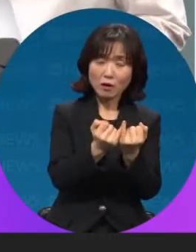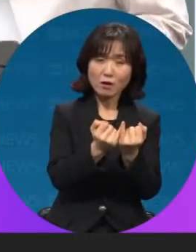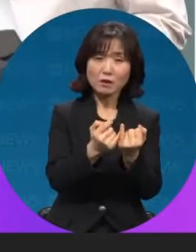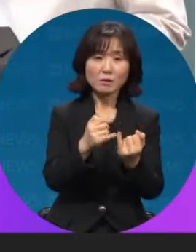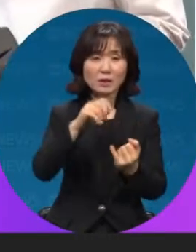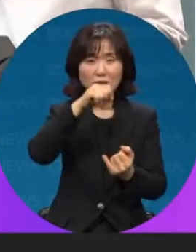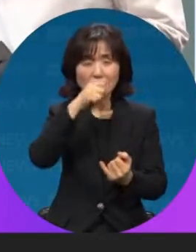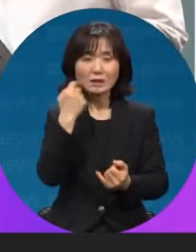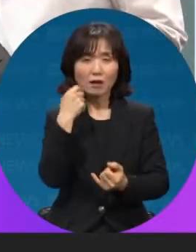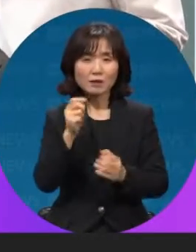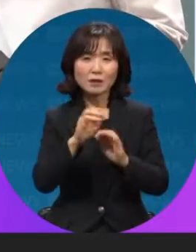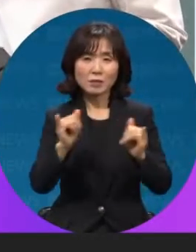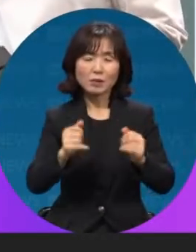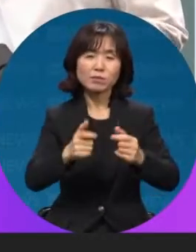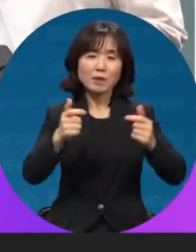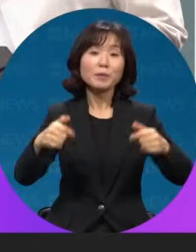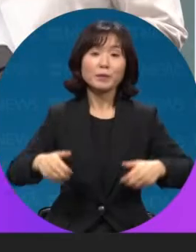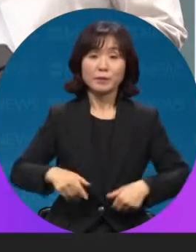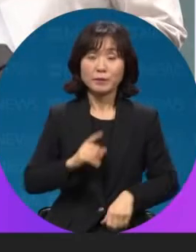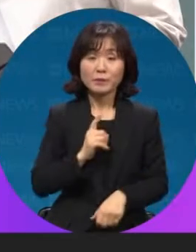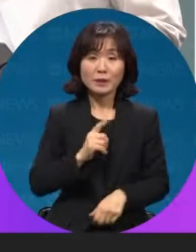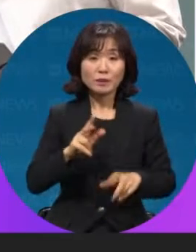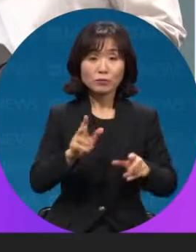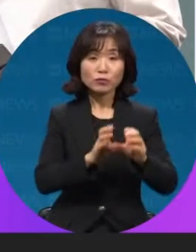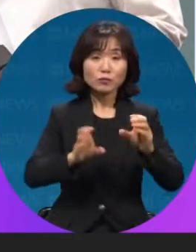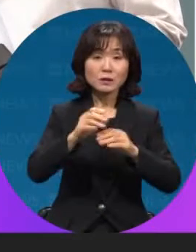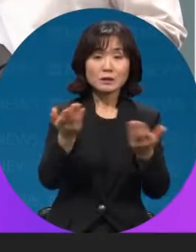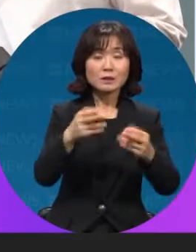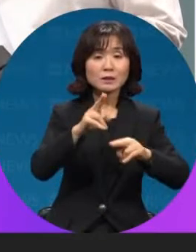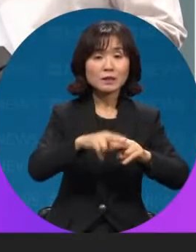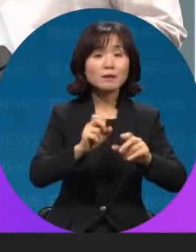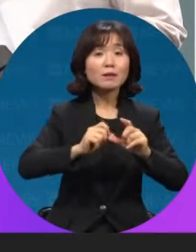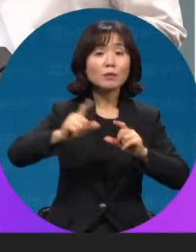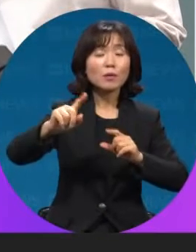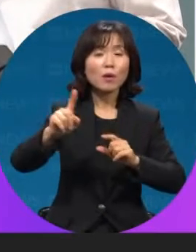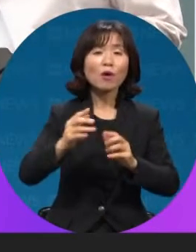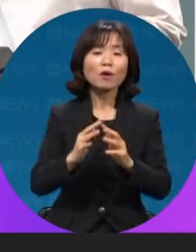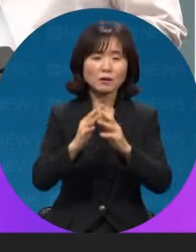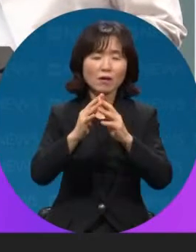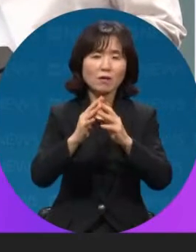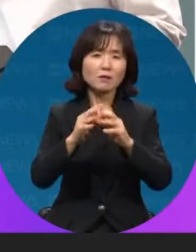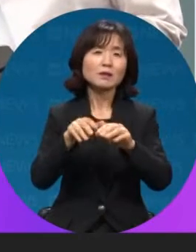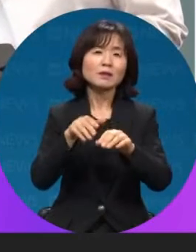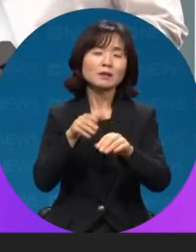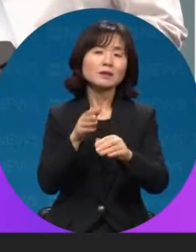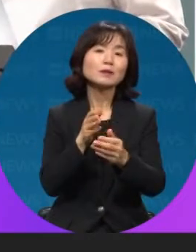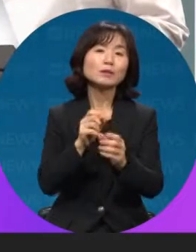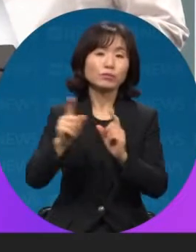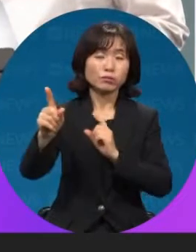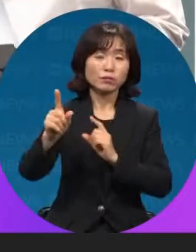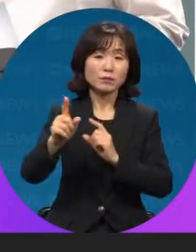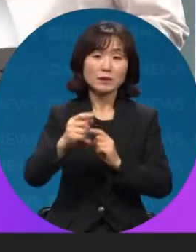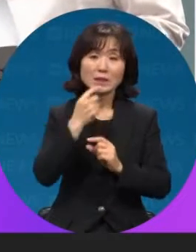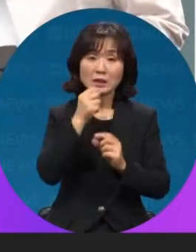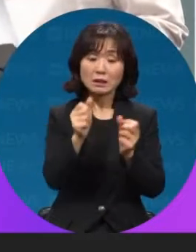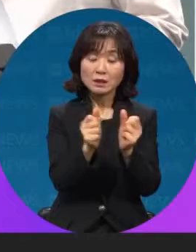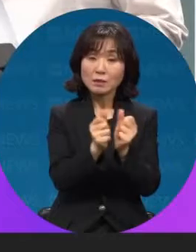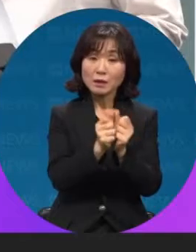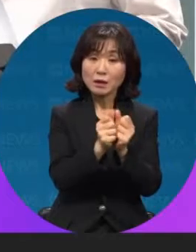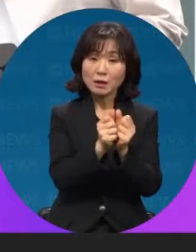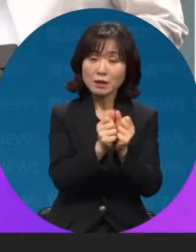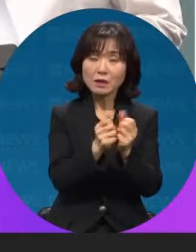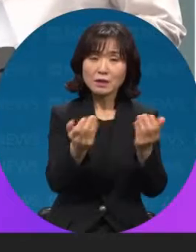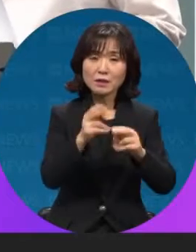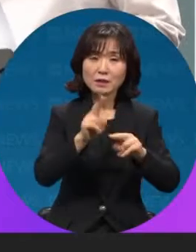더더 입혀야 한다고 지적합니다 이 지금 추가되는 일자리 는 대부분이 건설 인프라 쪽 이어서 백인 남성 들의 일자리